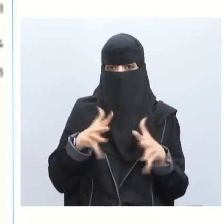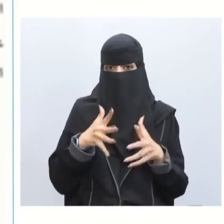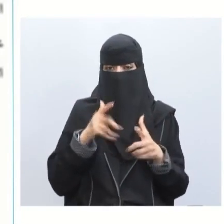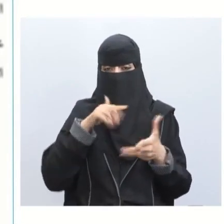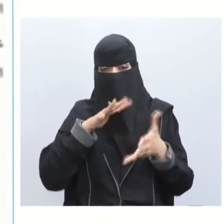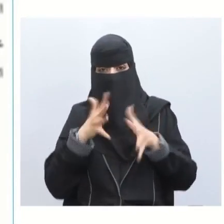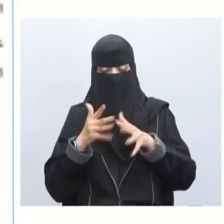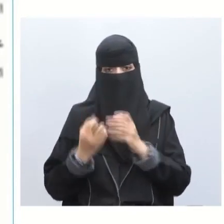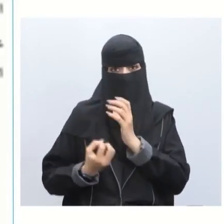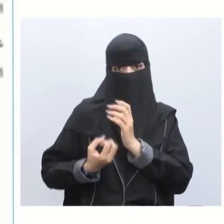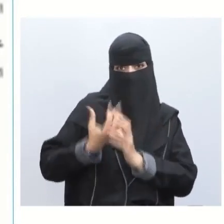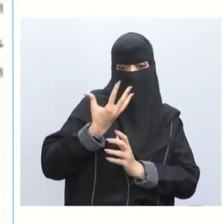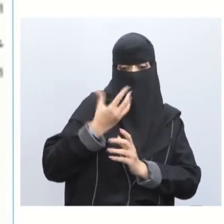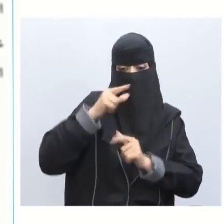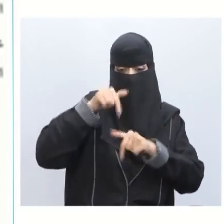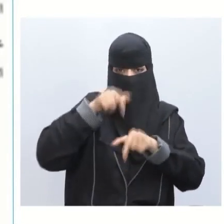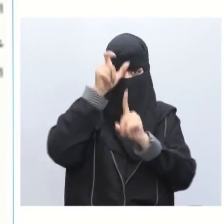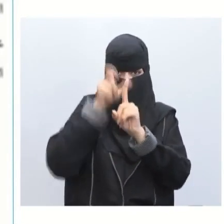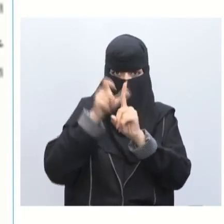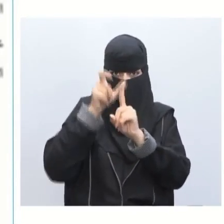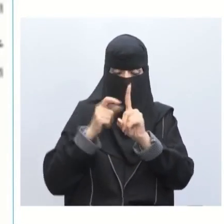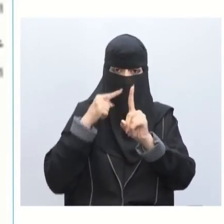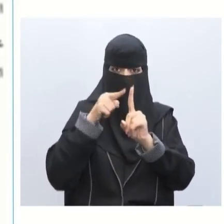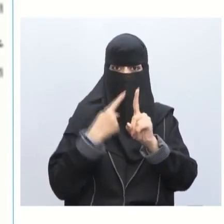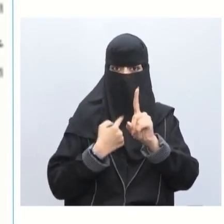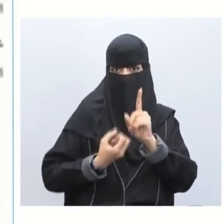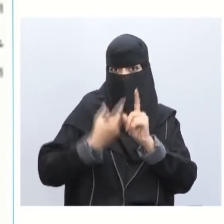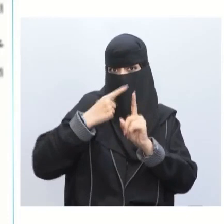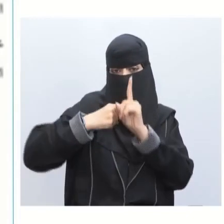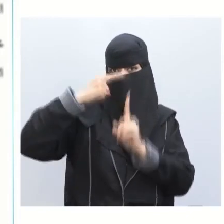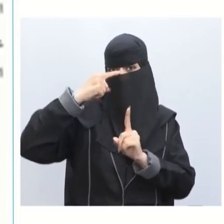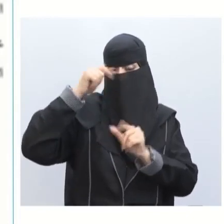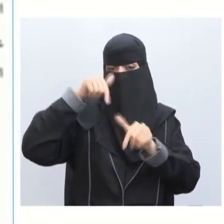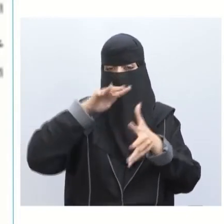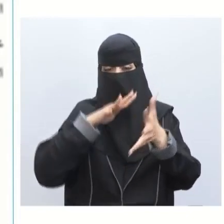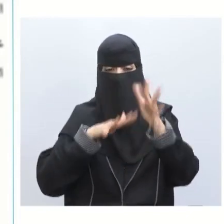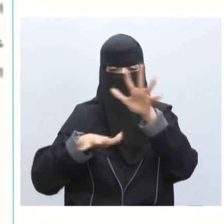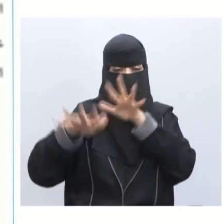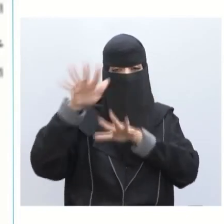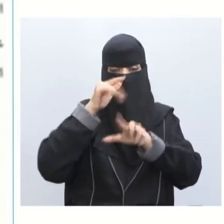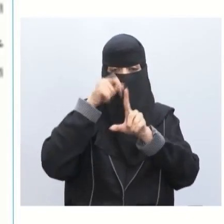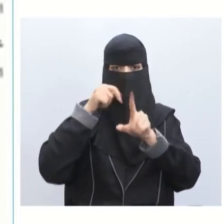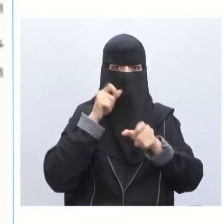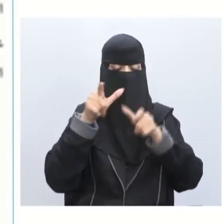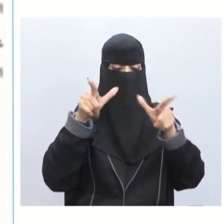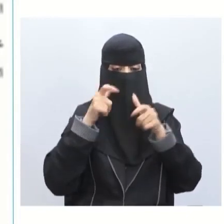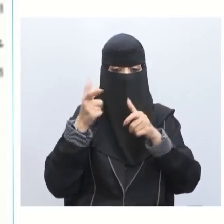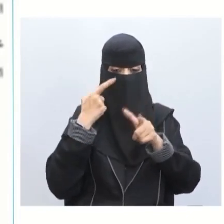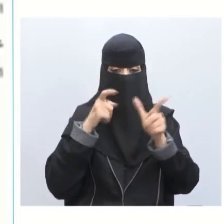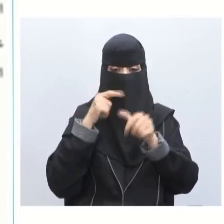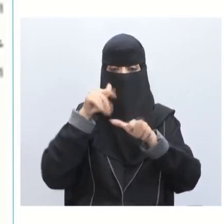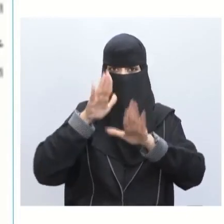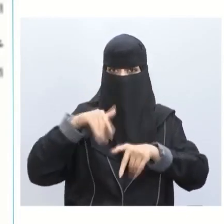او استفزاز الاشخاص المستهدفين او تشويه سمعتهم